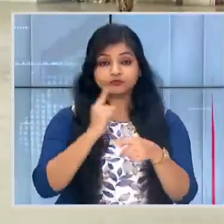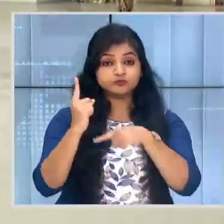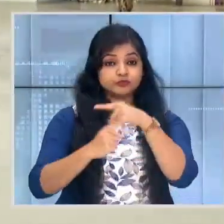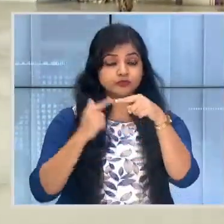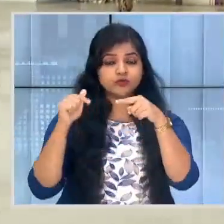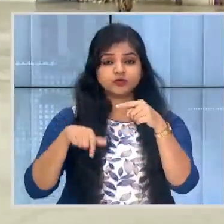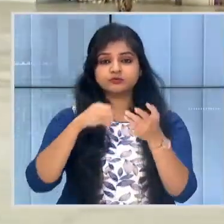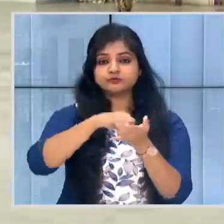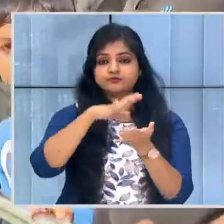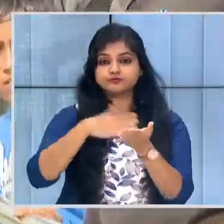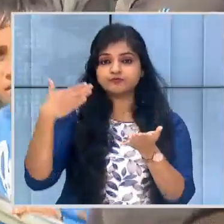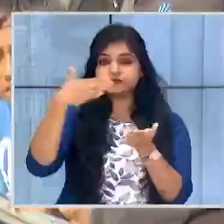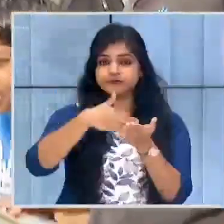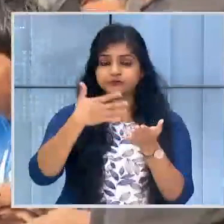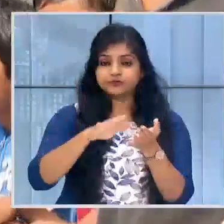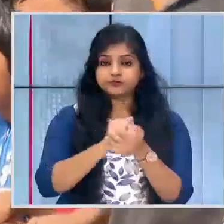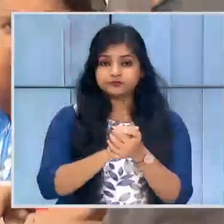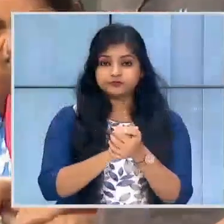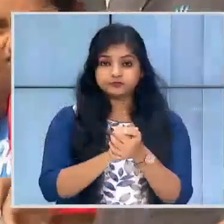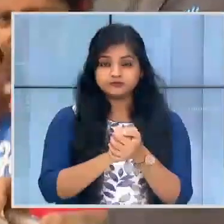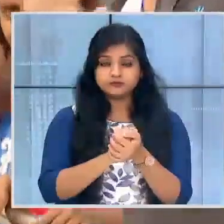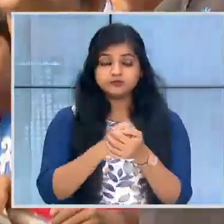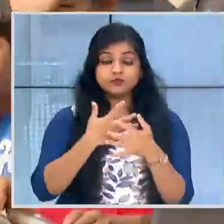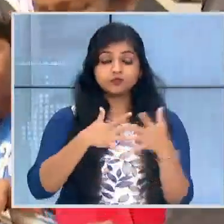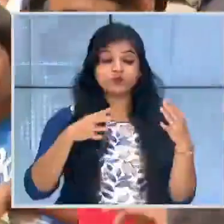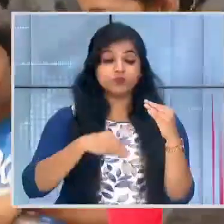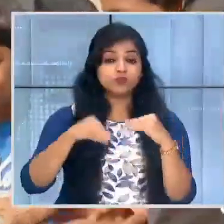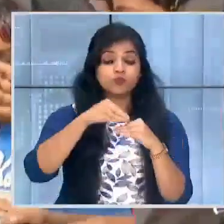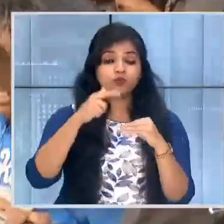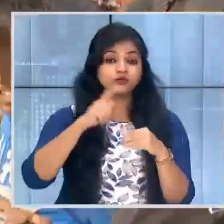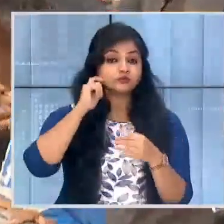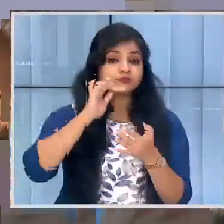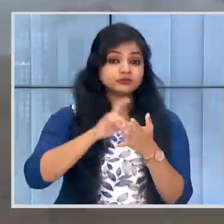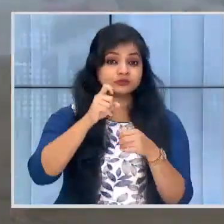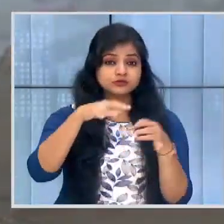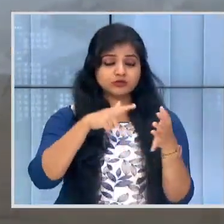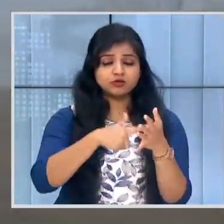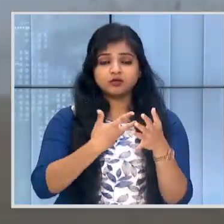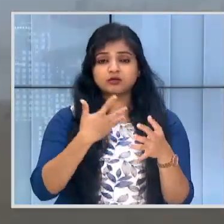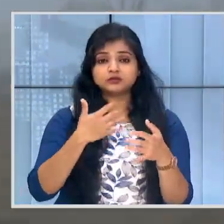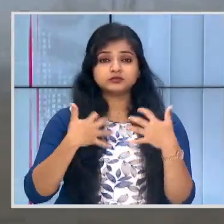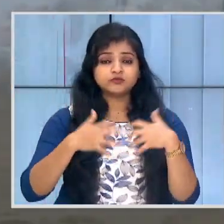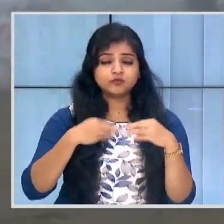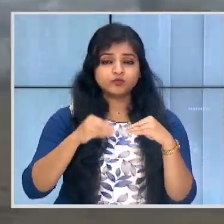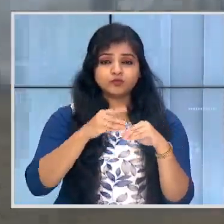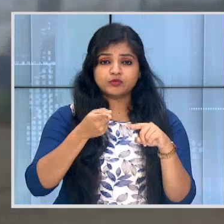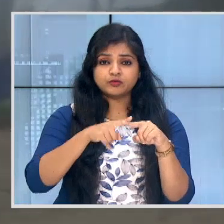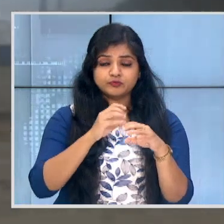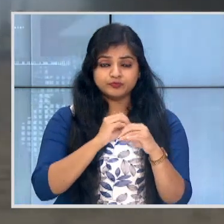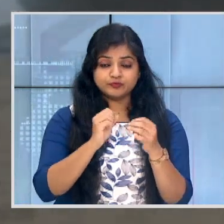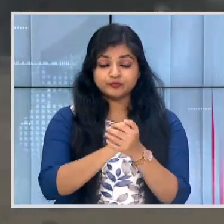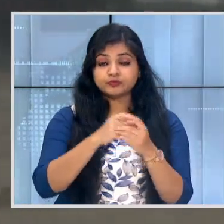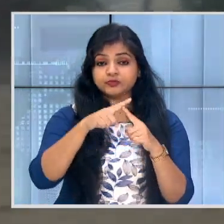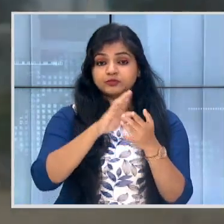തൊട്ടിരിക്കുന്നു. അതിനുശേഷം, അതായത് അതിനുശേഷം വലിയ രീതിയിലുള്ള വിളവുകളൊന്നും തന്നെ ചെന്നൈ ഉൾപ്പെടെയുള്ള 4 ജില്ലകൾ, കാഞ്ചീപുരം, ചെങ്കൽപ്പേട്ട് അതുപോലെ തന്നെ